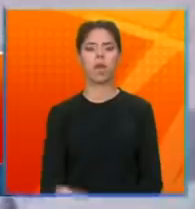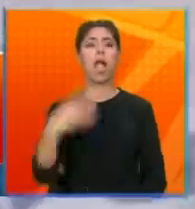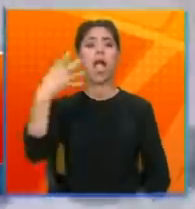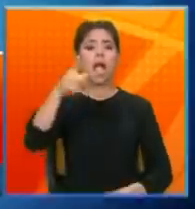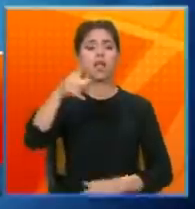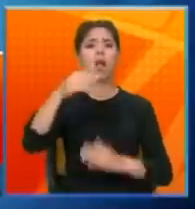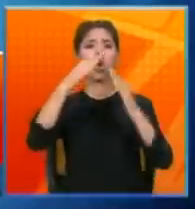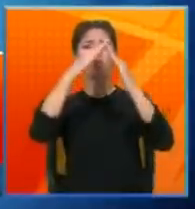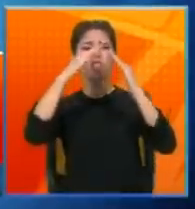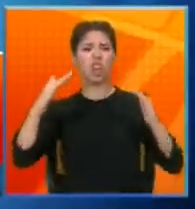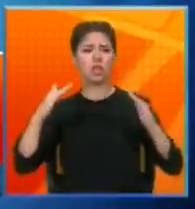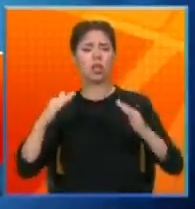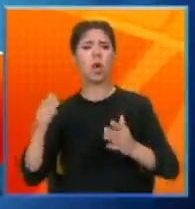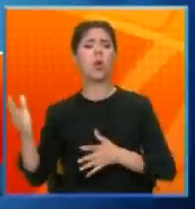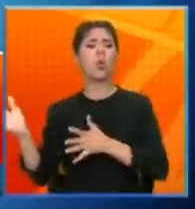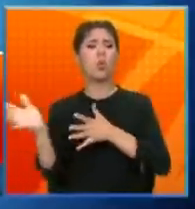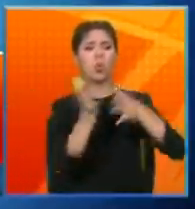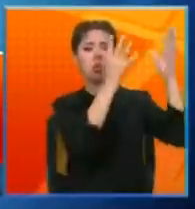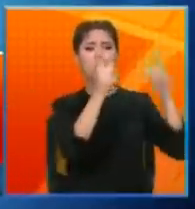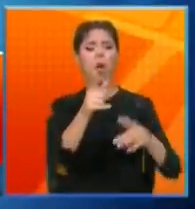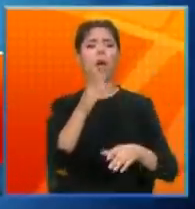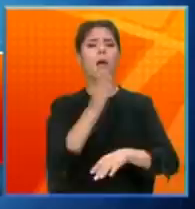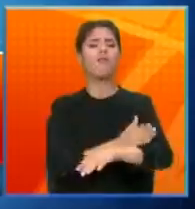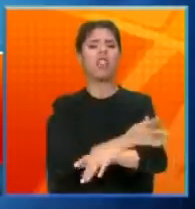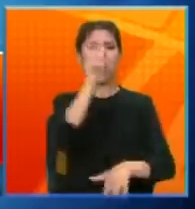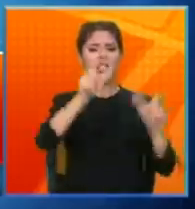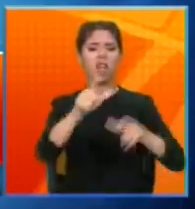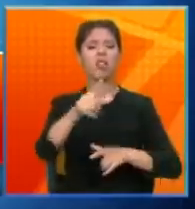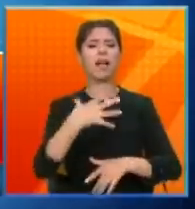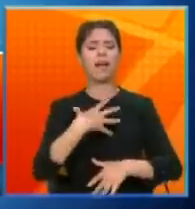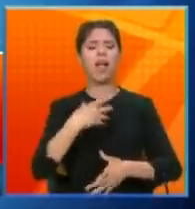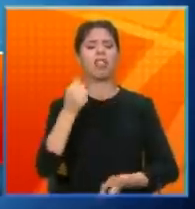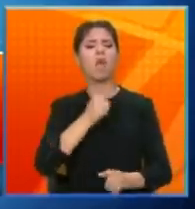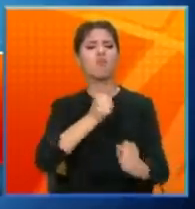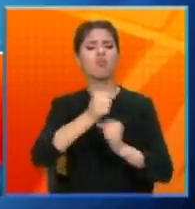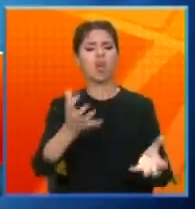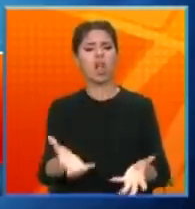Esenyurt'ta uçan çatıyı mahalle sakinleri kendi imkanlarıyla kaldırdı.